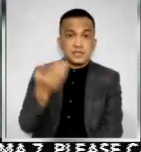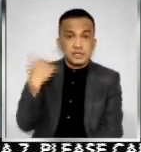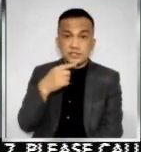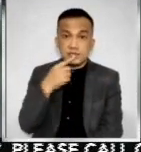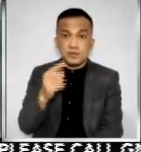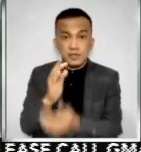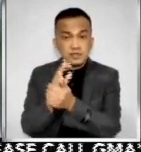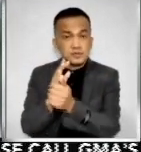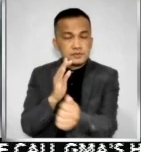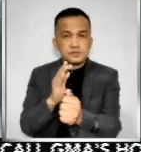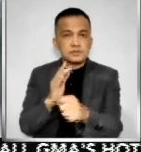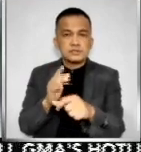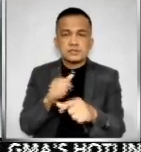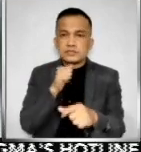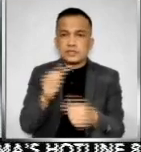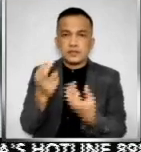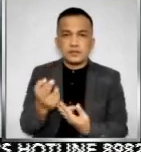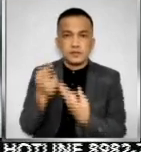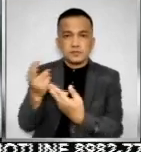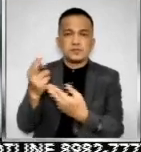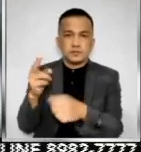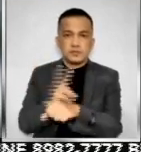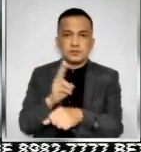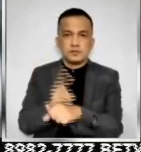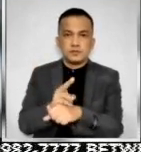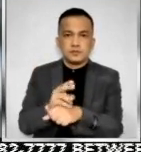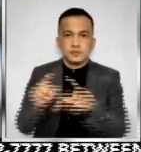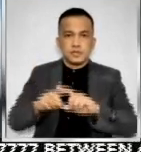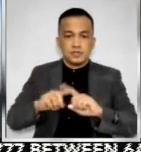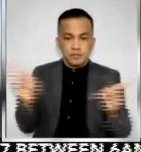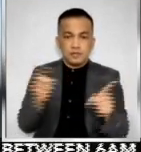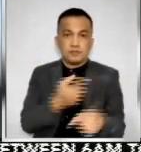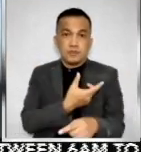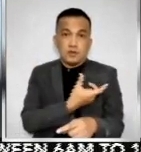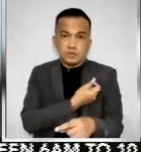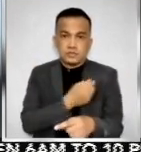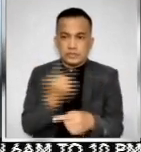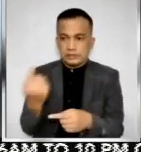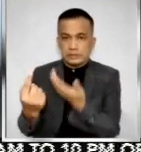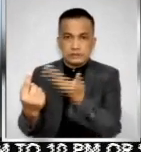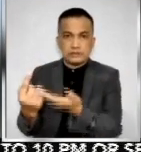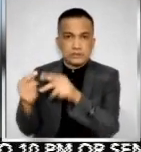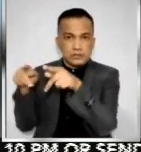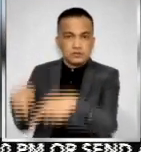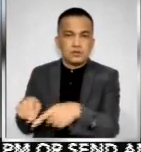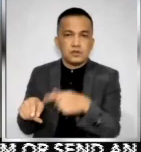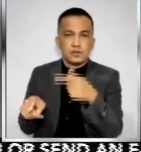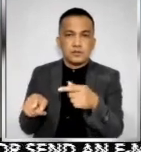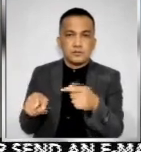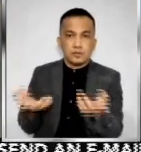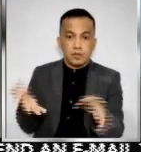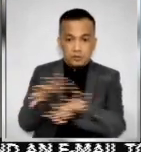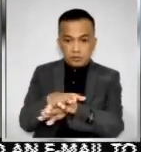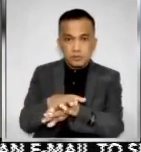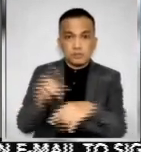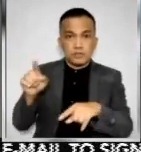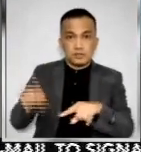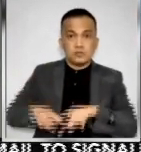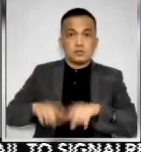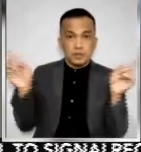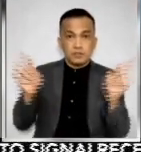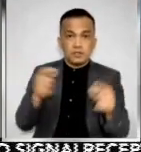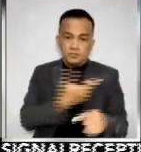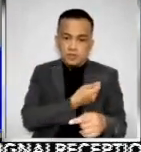hindi nirerekomenda ang paggamit ng magkaibang bakuna sa isang tao. Pero ang paghahalo ng magkaibang bakuna ang pinag-aaralan ngayon ng